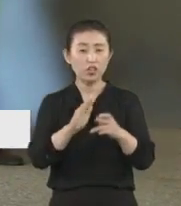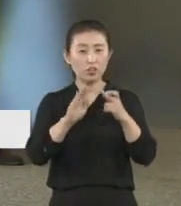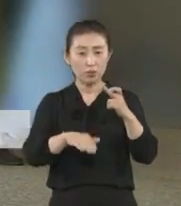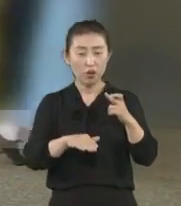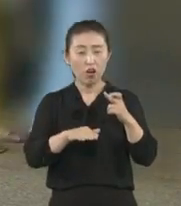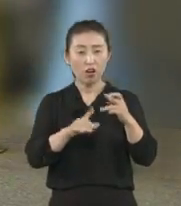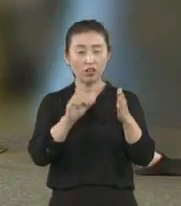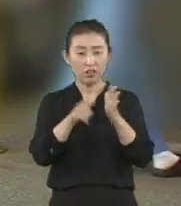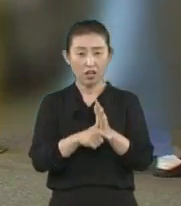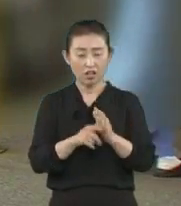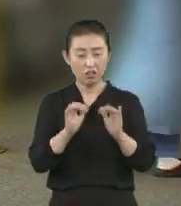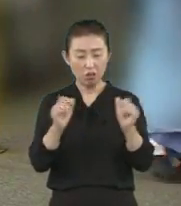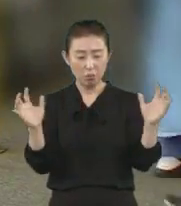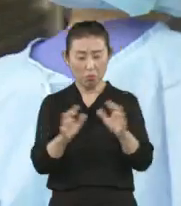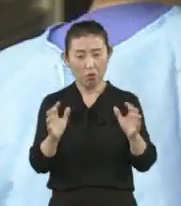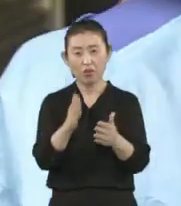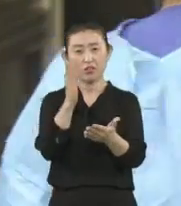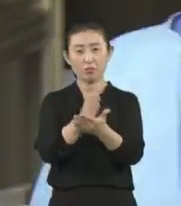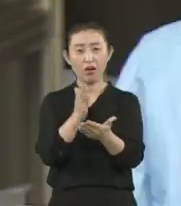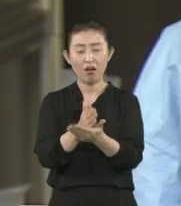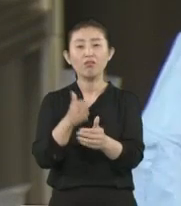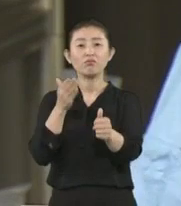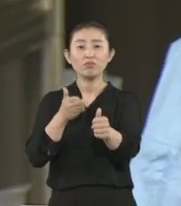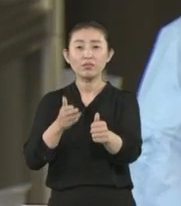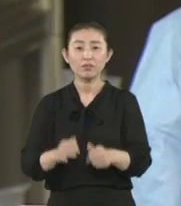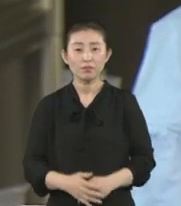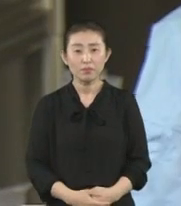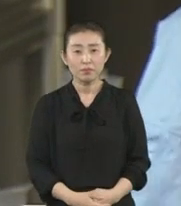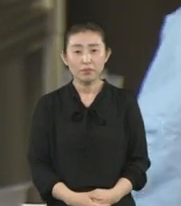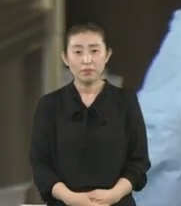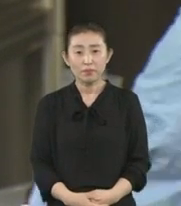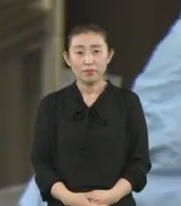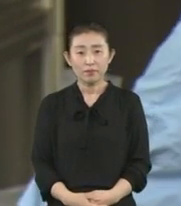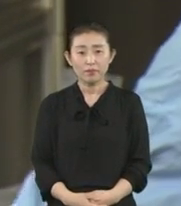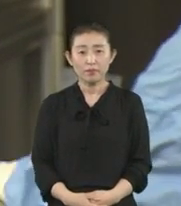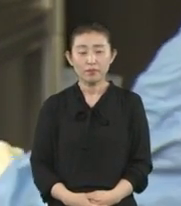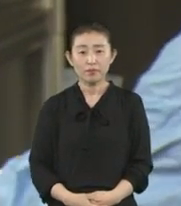모임이나 행사를 자제해달라고 당부하고 있습니다. TJB 최은호입니다.